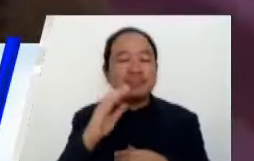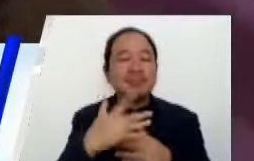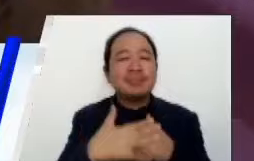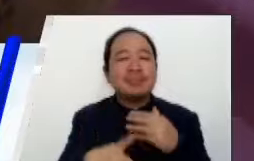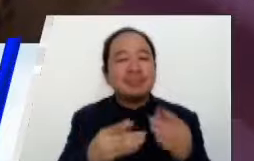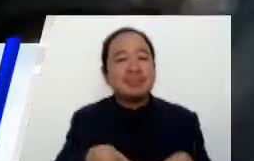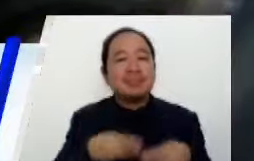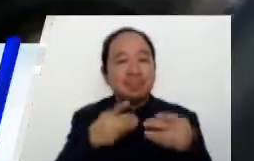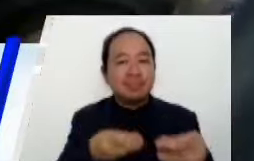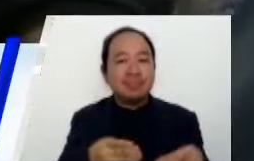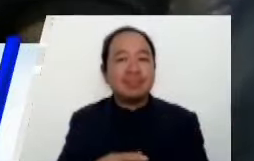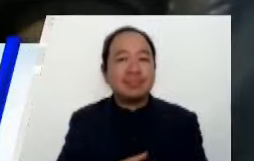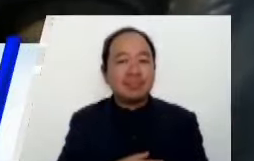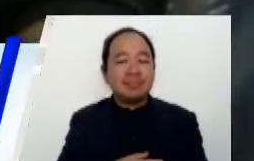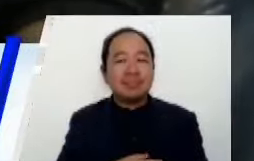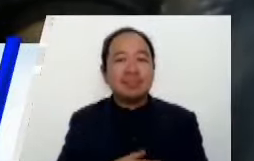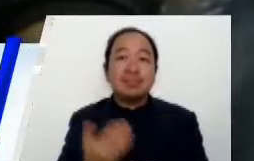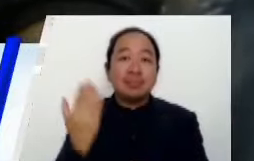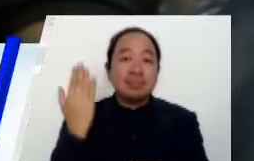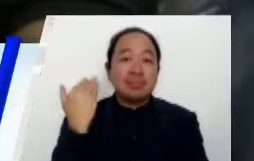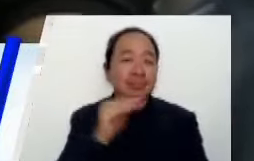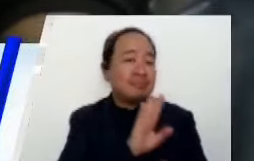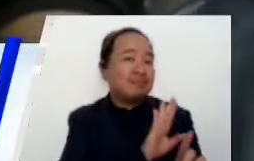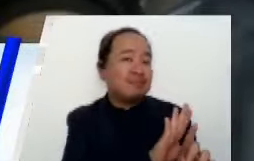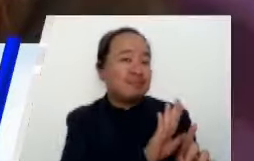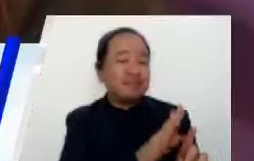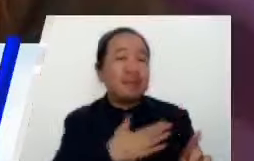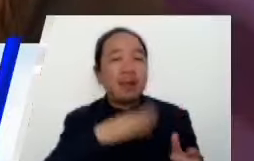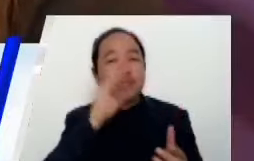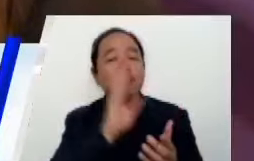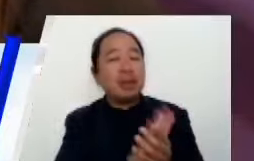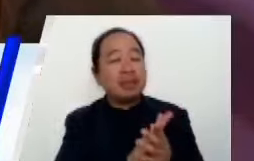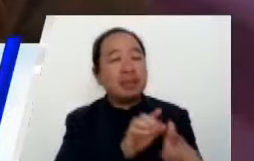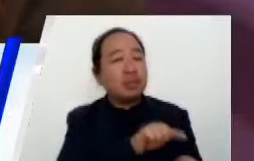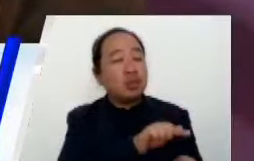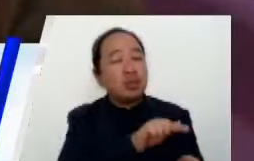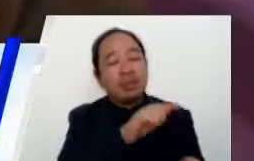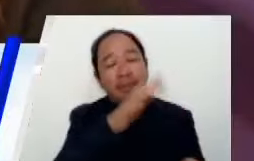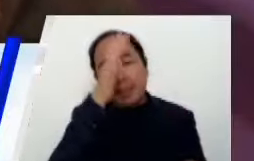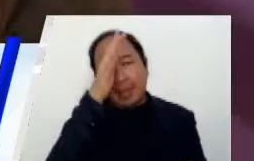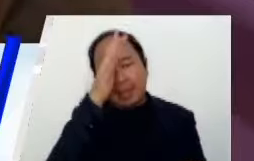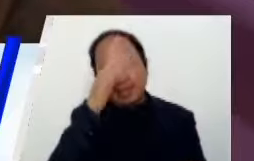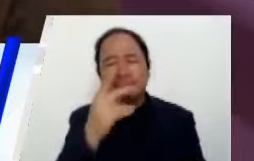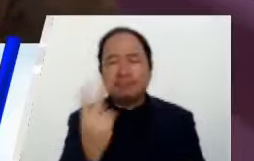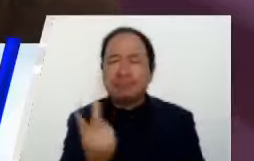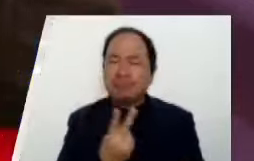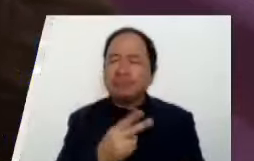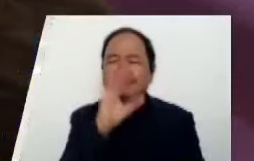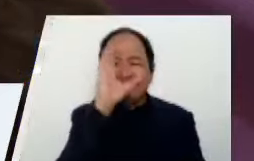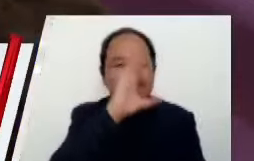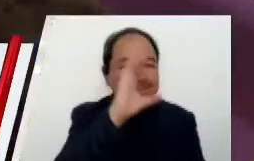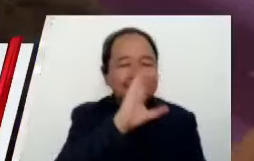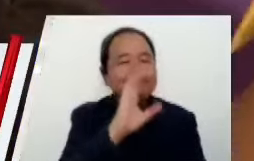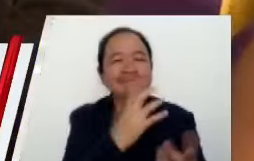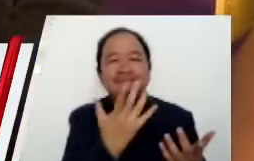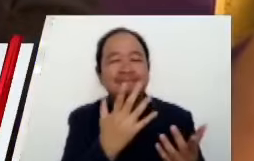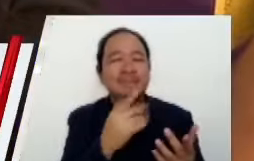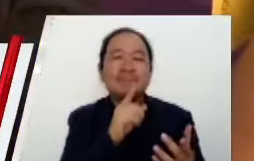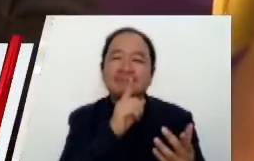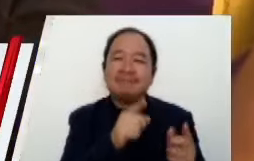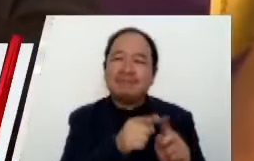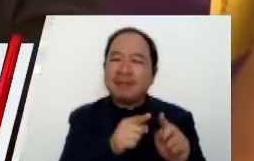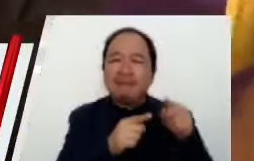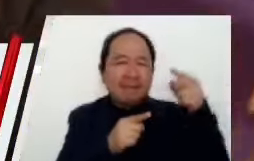po yung papa niya, so magkatuwang po kasi kami. Ayun, naghahanap po siya, may time na anlayo yung bibilhan